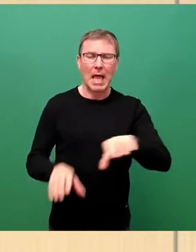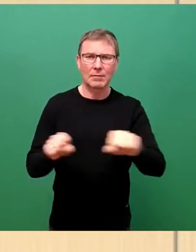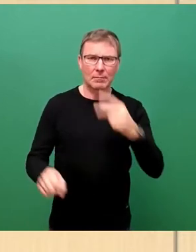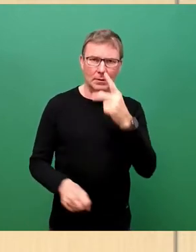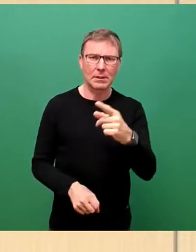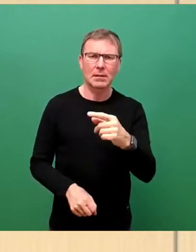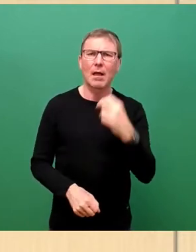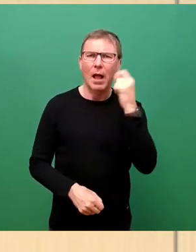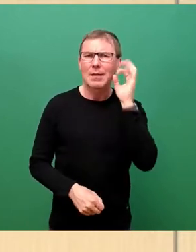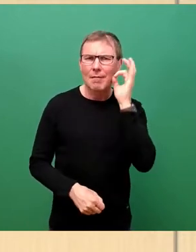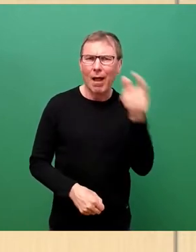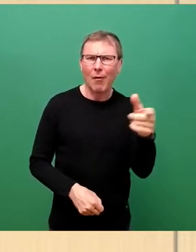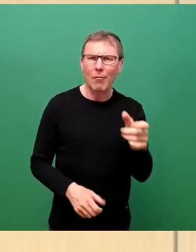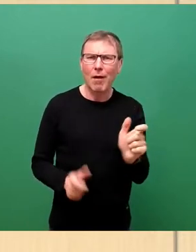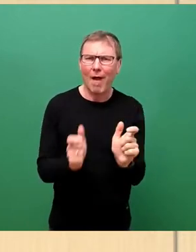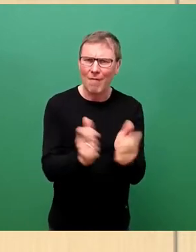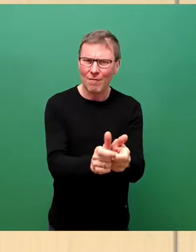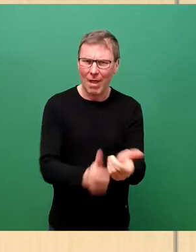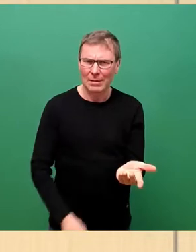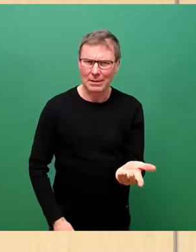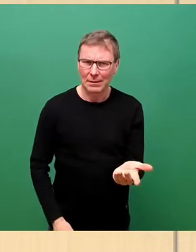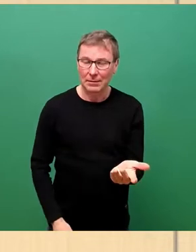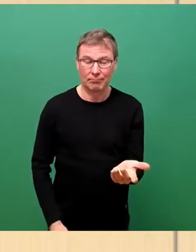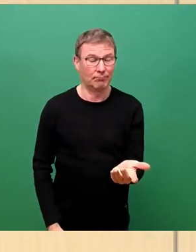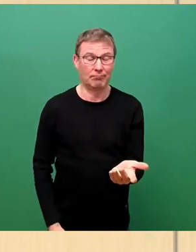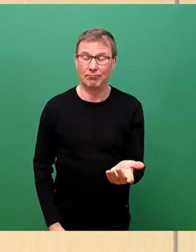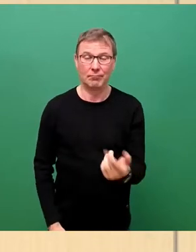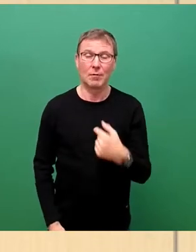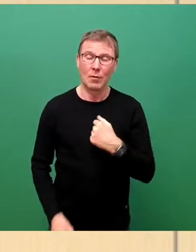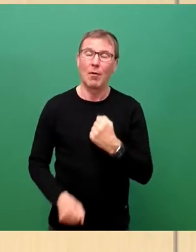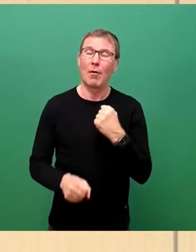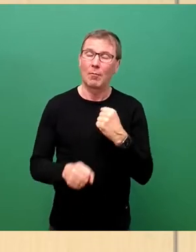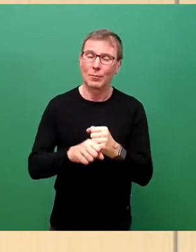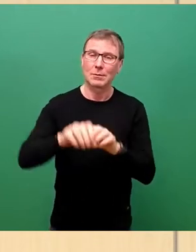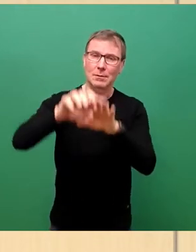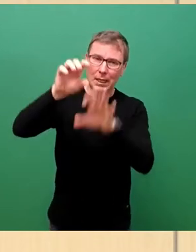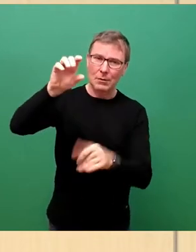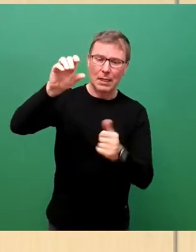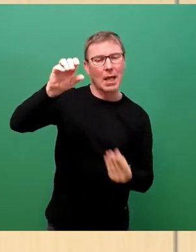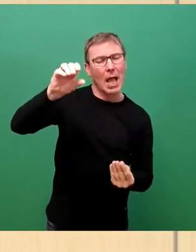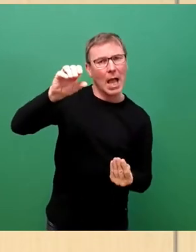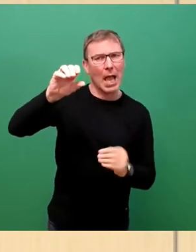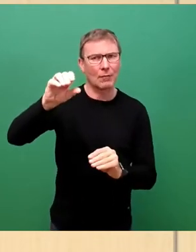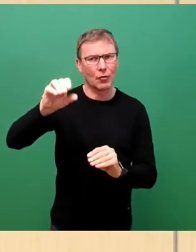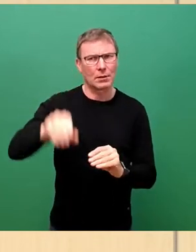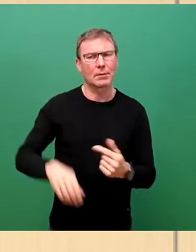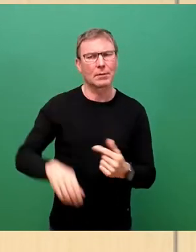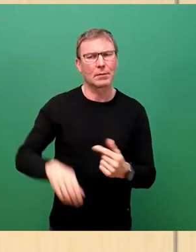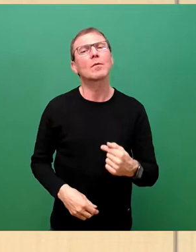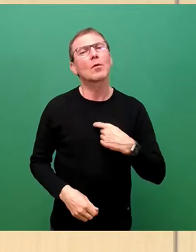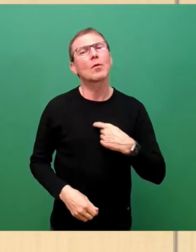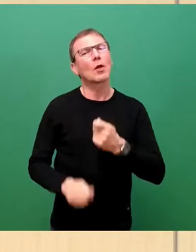Frau, dass wir dort durchaus noch etwas anfügen sollten. Und ich will gerne unseren Vorschlag